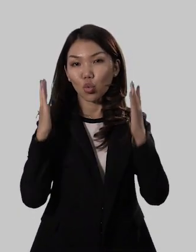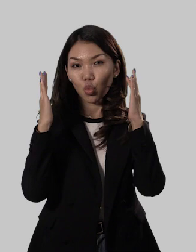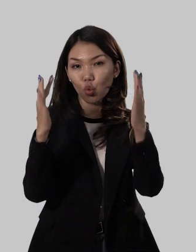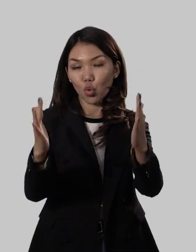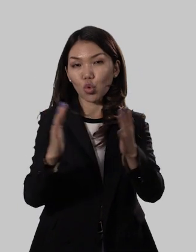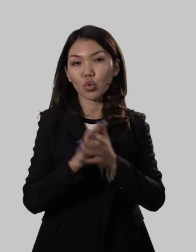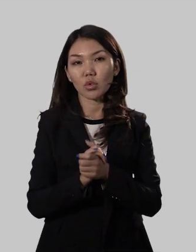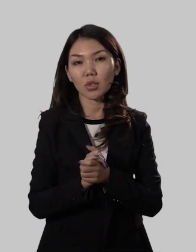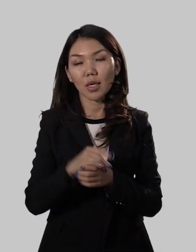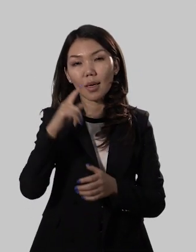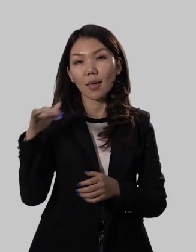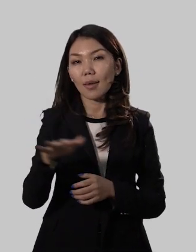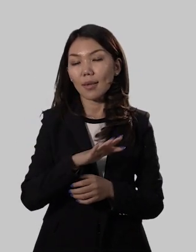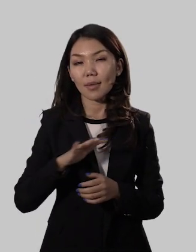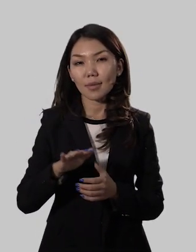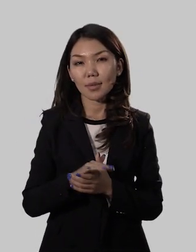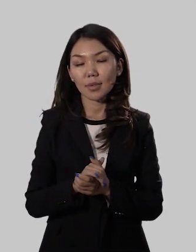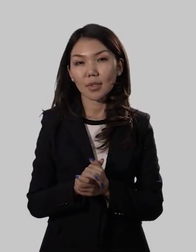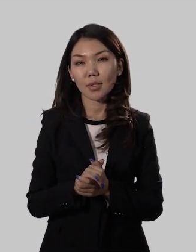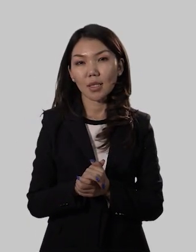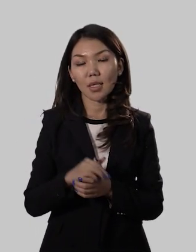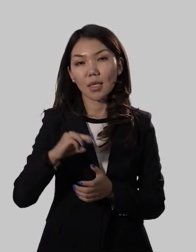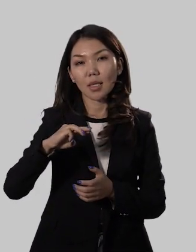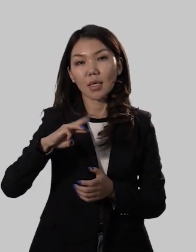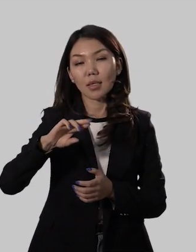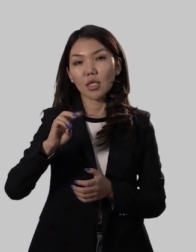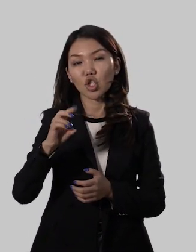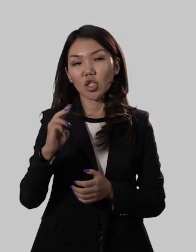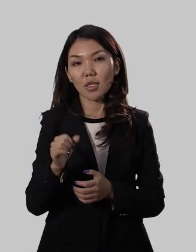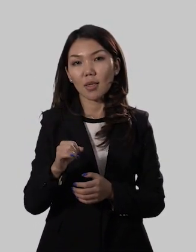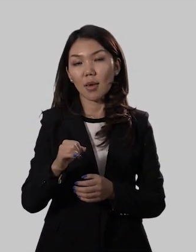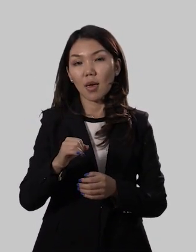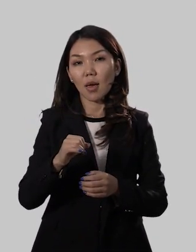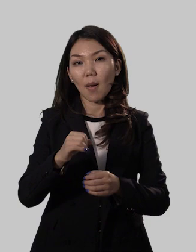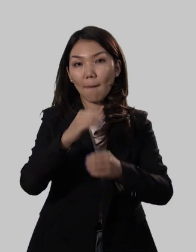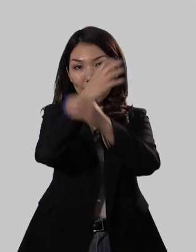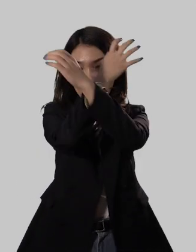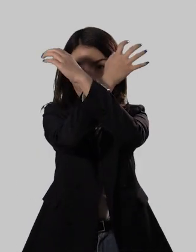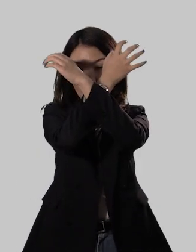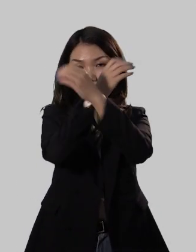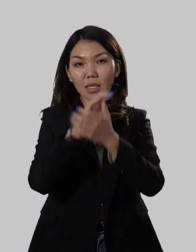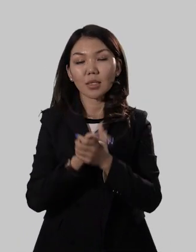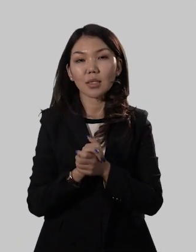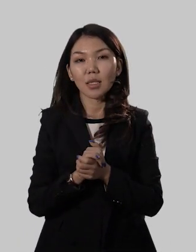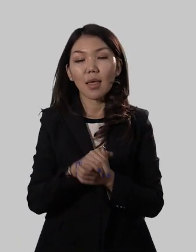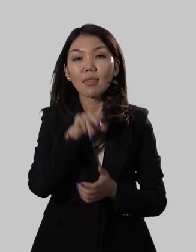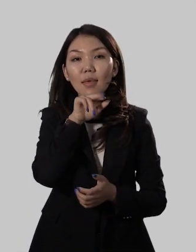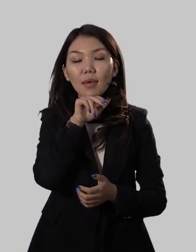өсөт. Кыргызстандын гана аймагына мүнөздүү Тянь-Шань маралдары, эчки